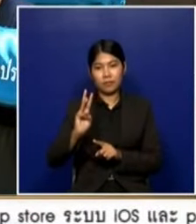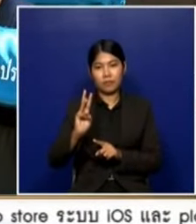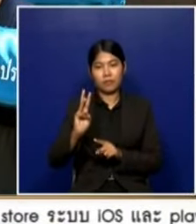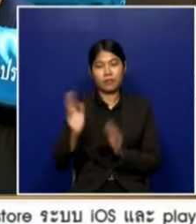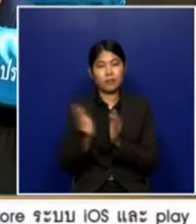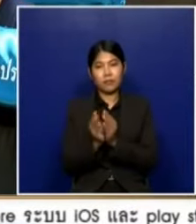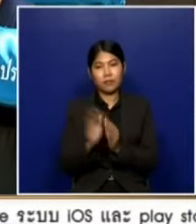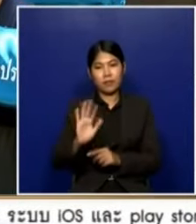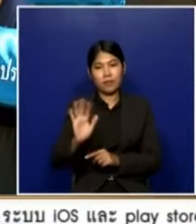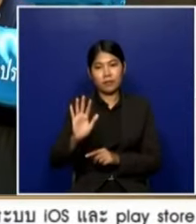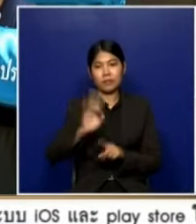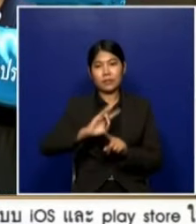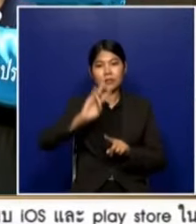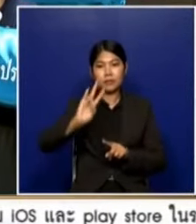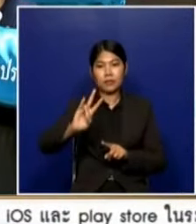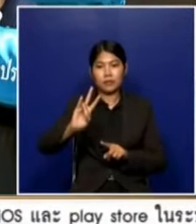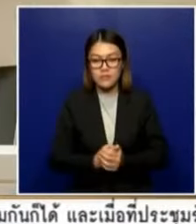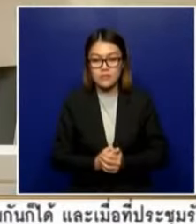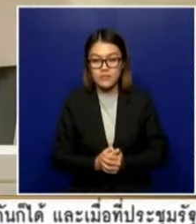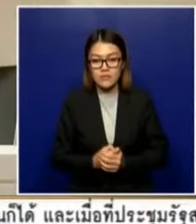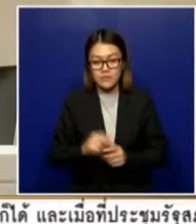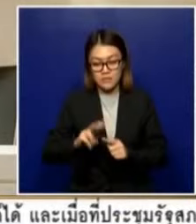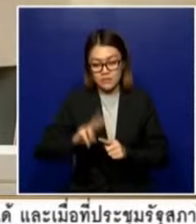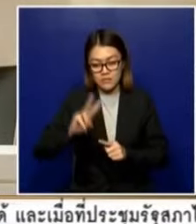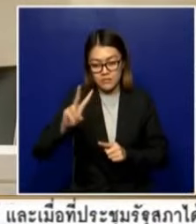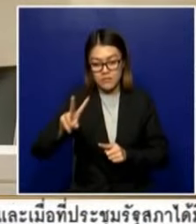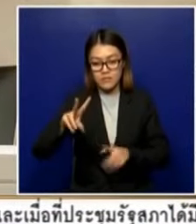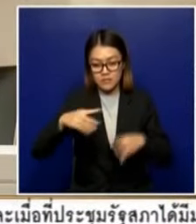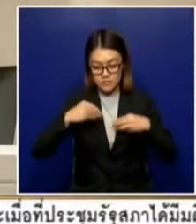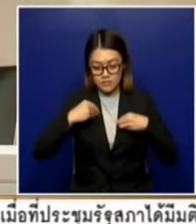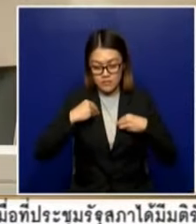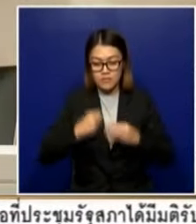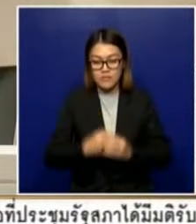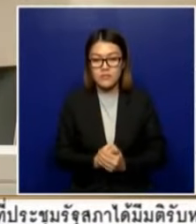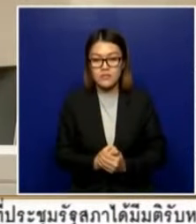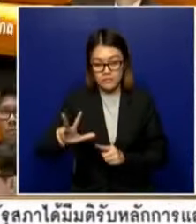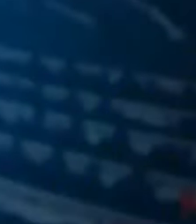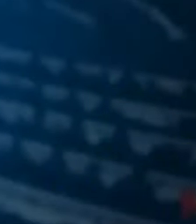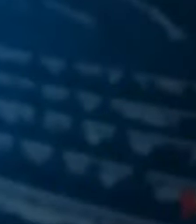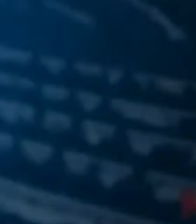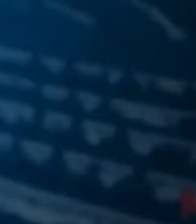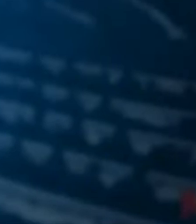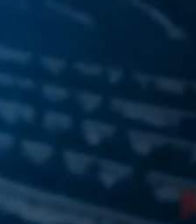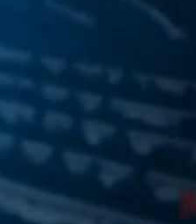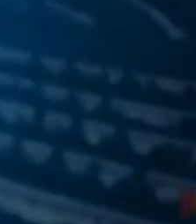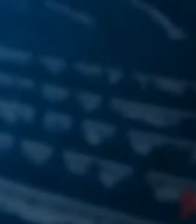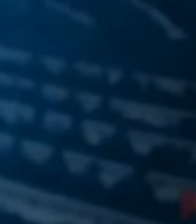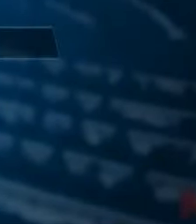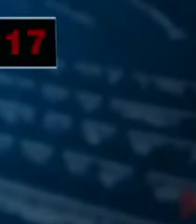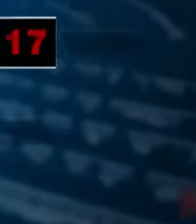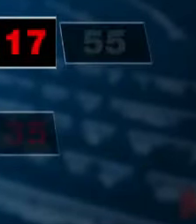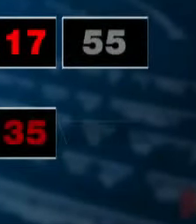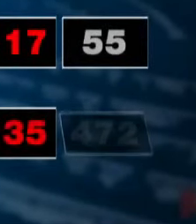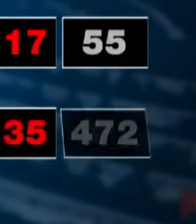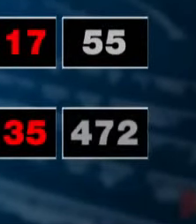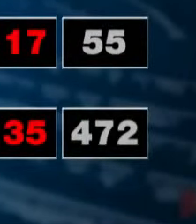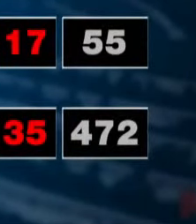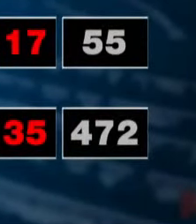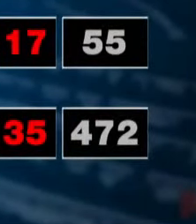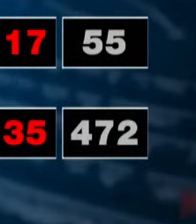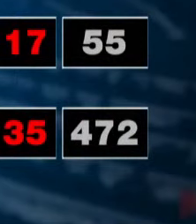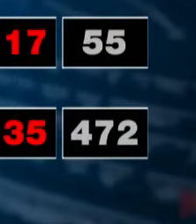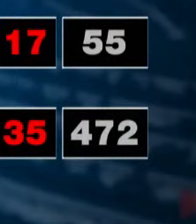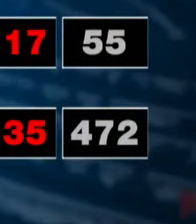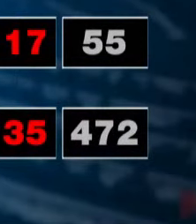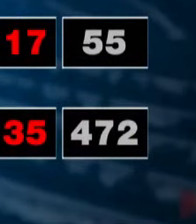างไหนตกร่างไหนได้ไปต่อและผลของมันคืออะไรดูพร้อมกันนะครับดูจุดนี้ก็คือว่าร่างแรกค่อยๆดูไปนิด